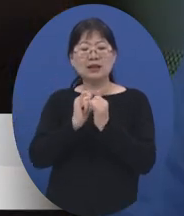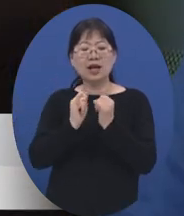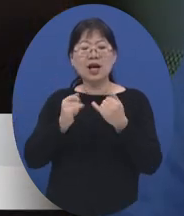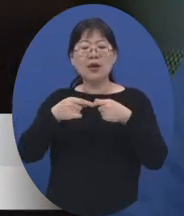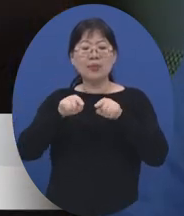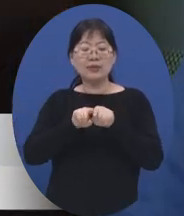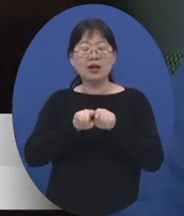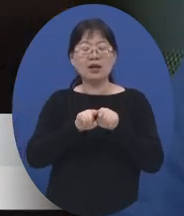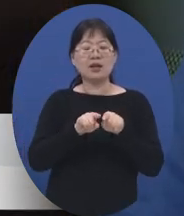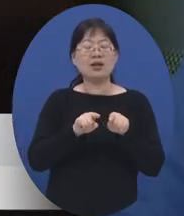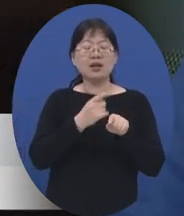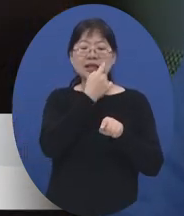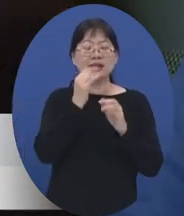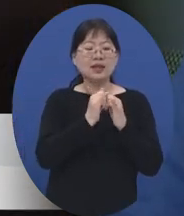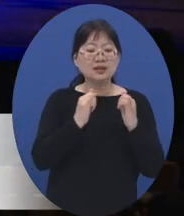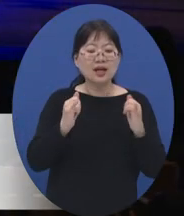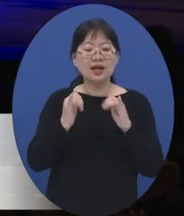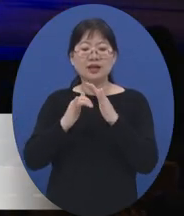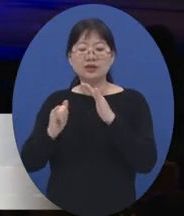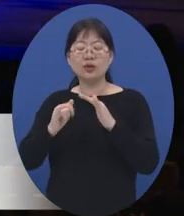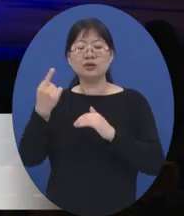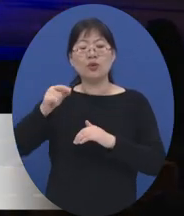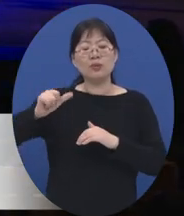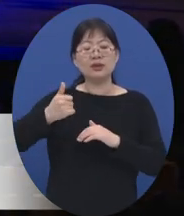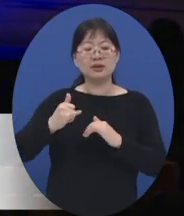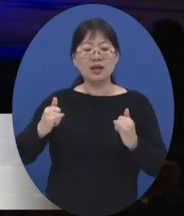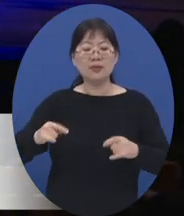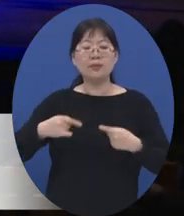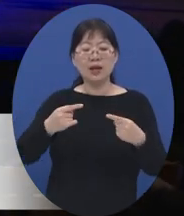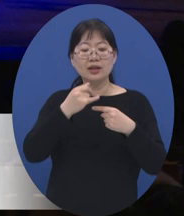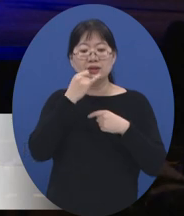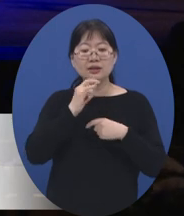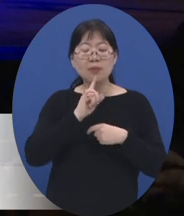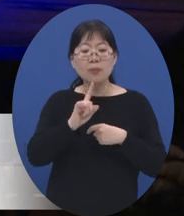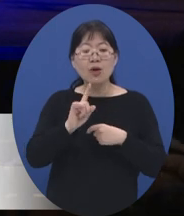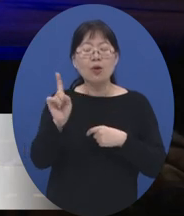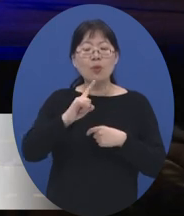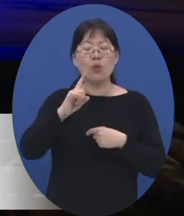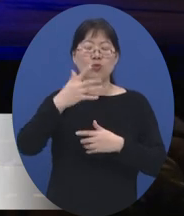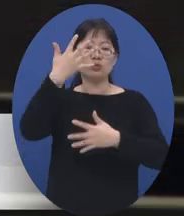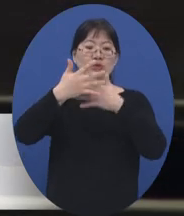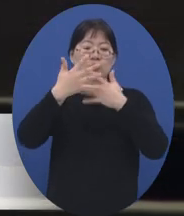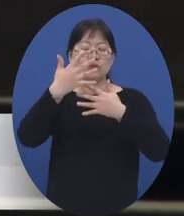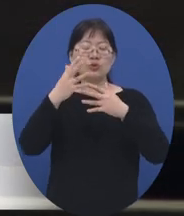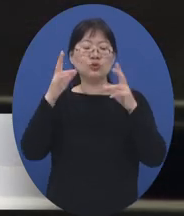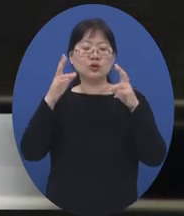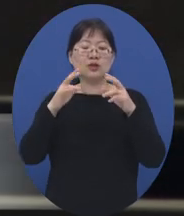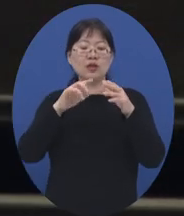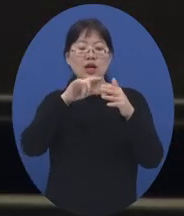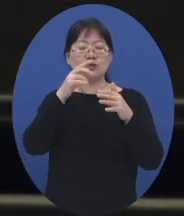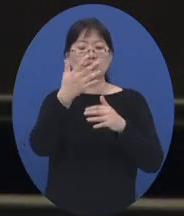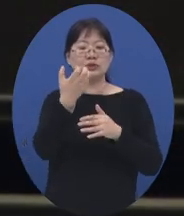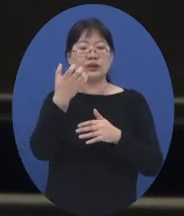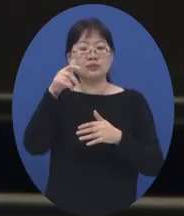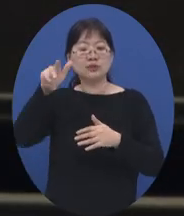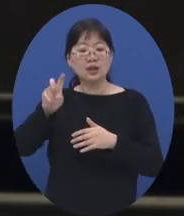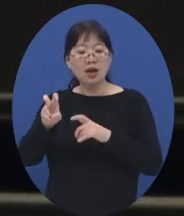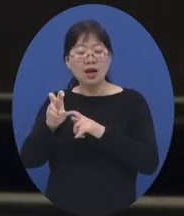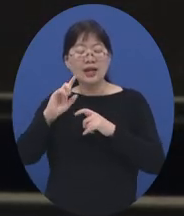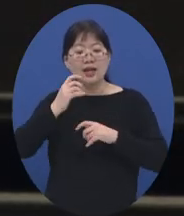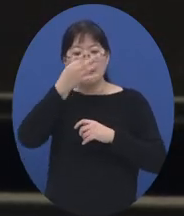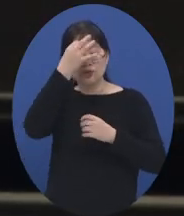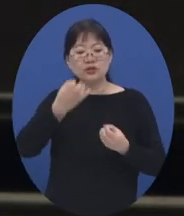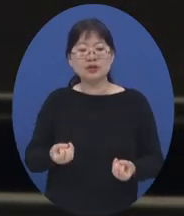약 1,500여 명이 참석했습니다. 행사는 정신질환 회복의 꿈을 담은 작품 총 90여 점을 선보인 주마인드